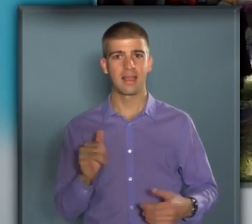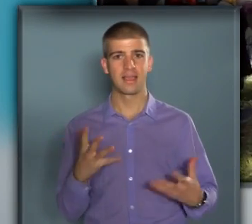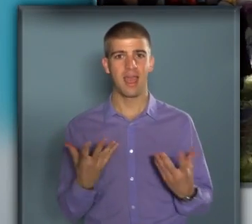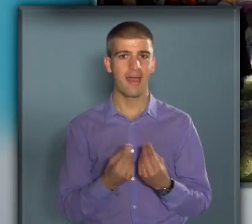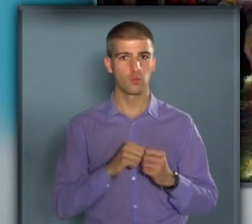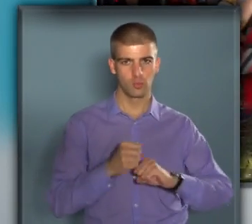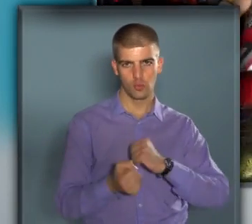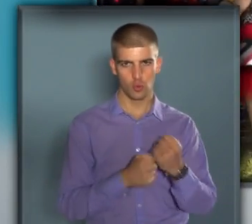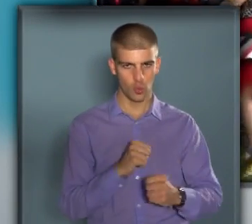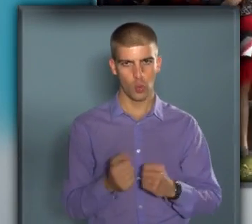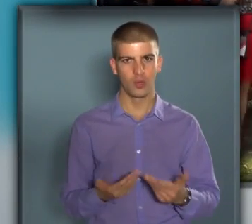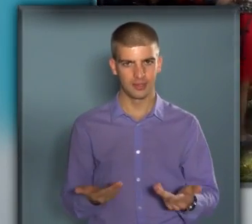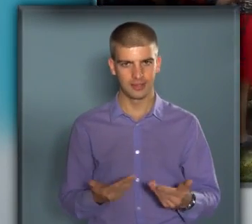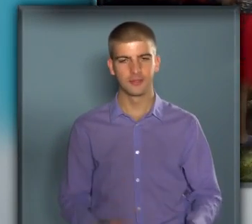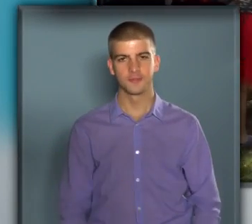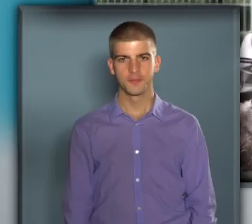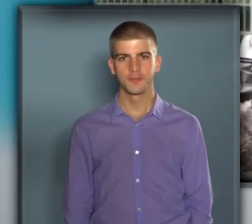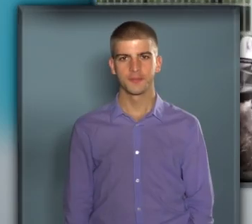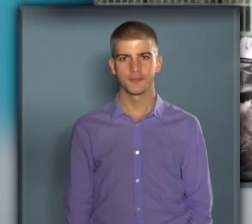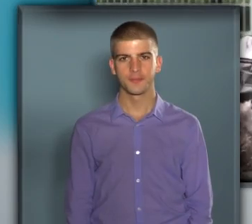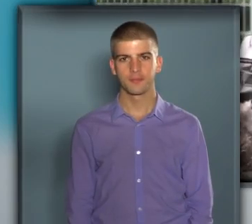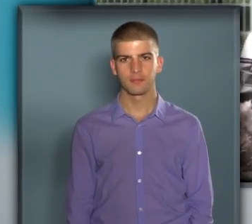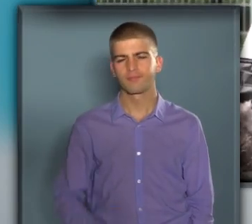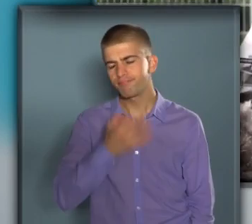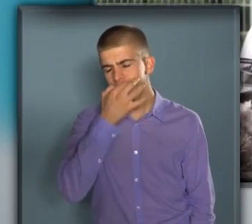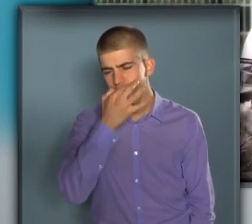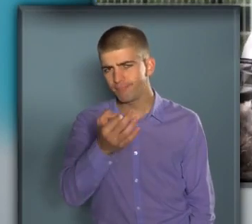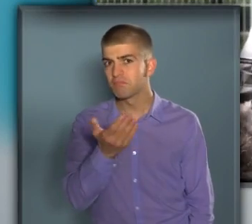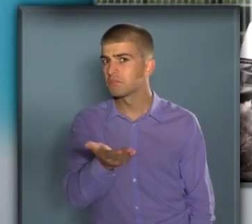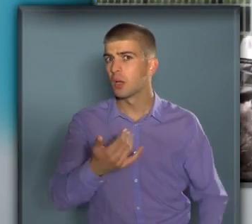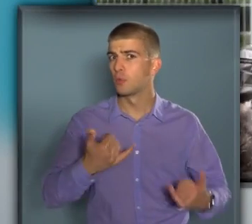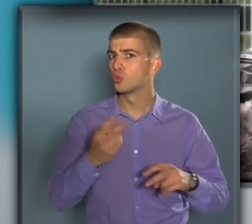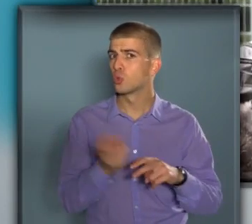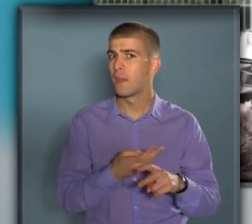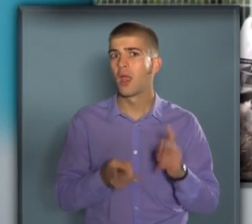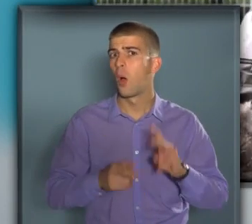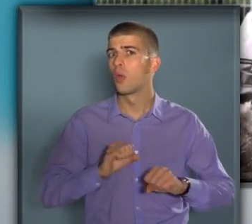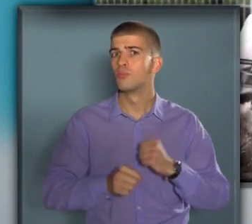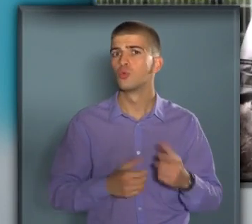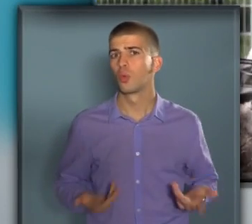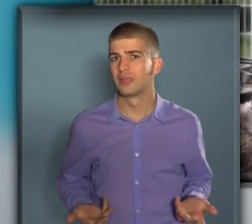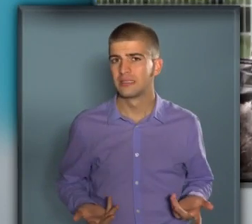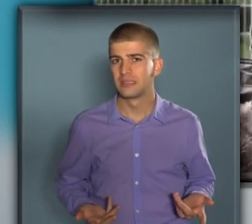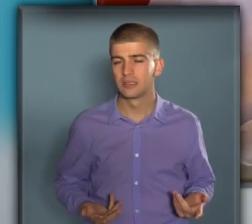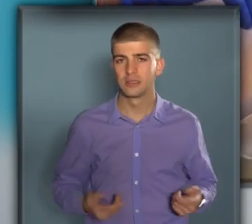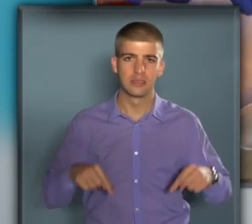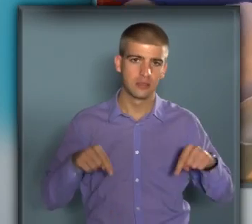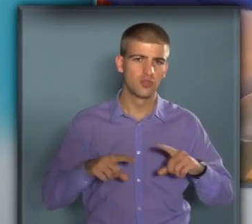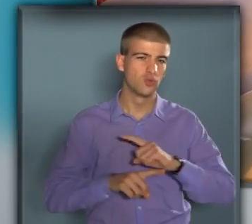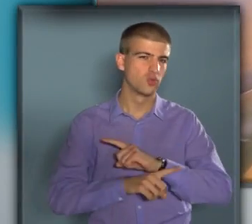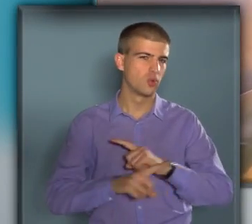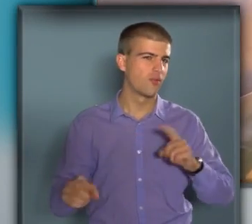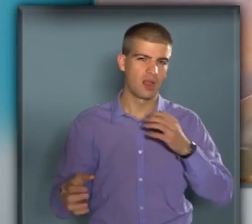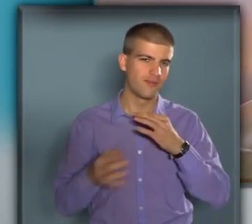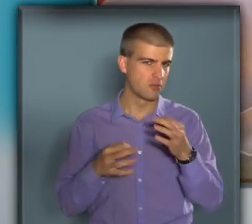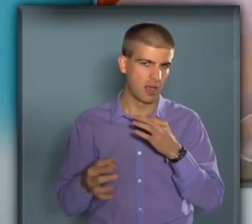aki valamilyen szinten a rászorulókkal foglalkozik. Ez hogy működik itt Kőbányán? Mondjuk